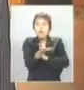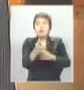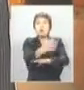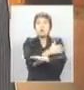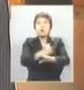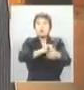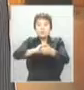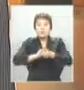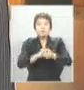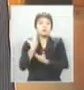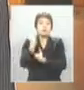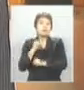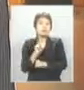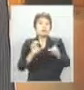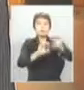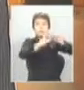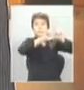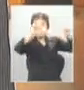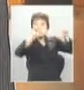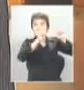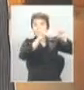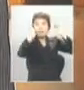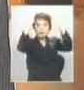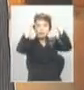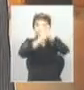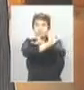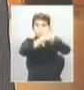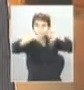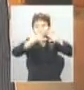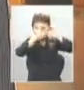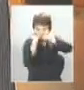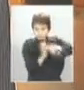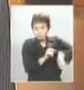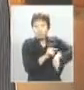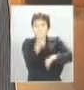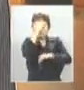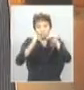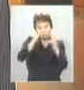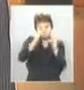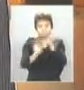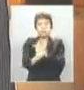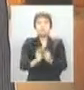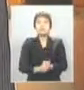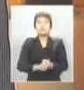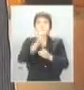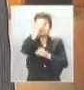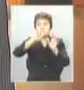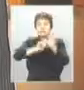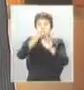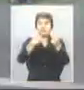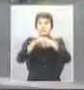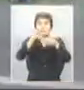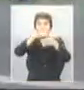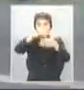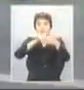้ปลดต้ายชู่ผลงานของรัฐบาลลộงเพื่อไมใหเกิดกได้เปรยบเสยเปรียบในการเลือกตั้งทจะเริ่มขึ้นหลังรบทบาลประกัศยภ